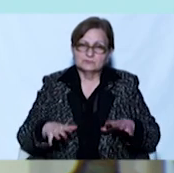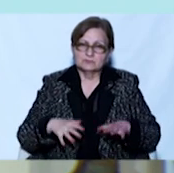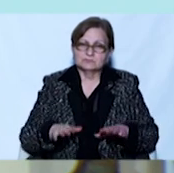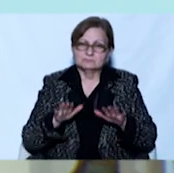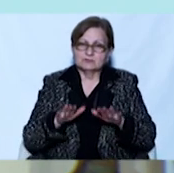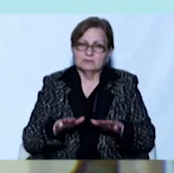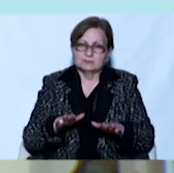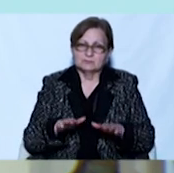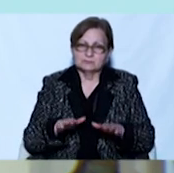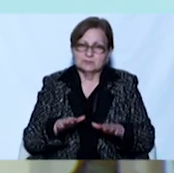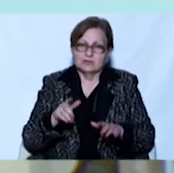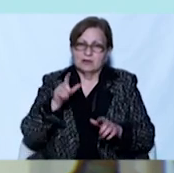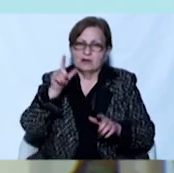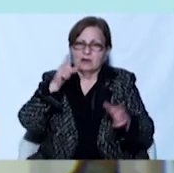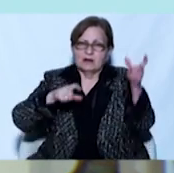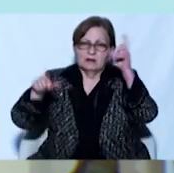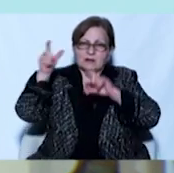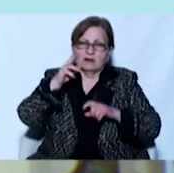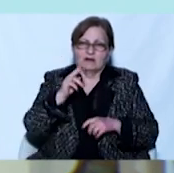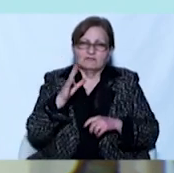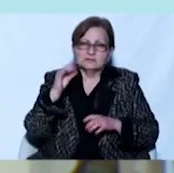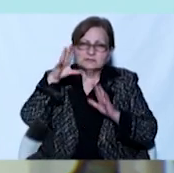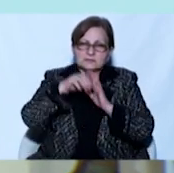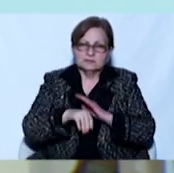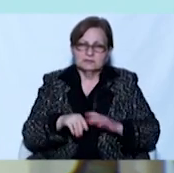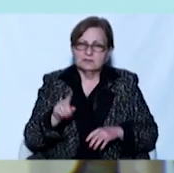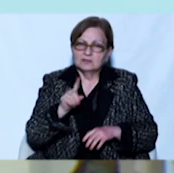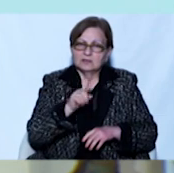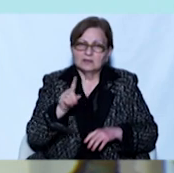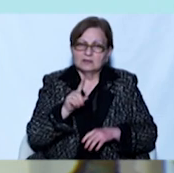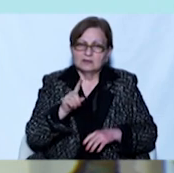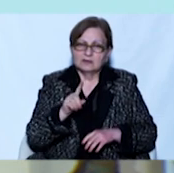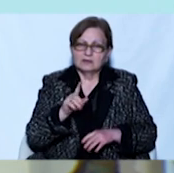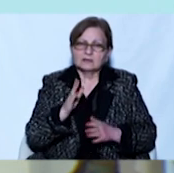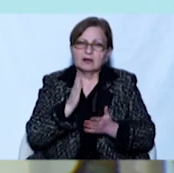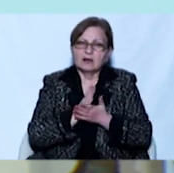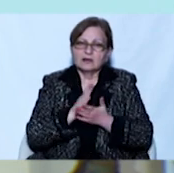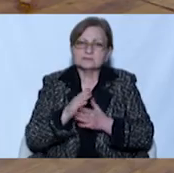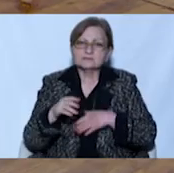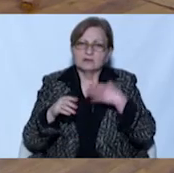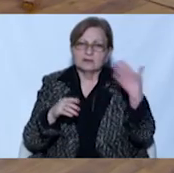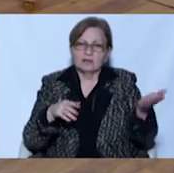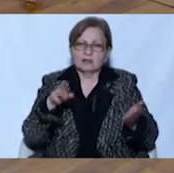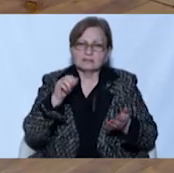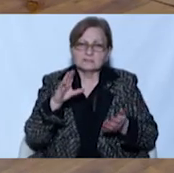საქართველო მდებარეობს კავკასიაში. რა არის საქართველოს დასავლეთით?